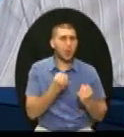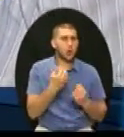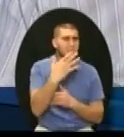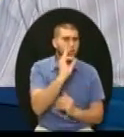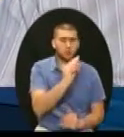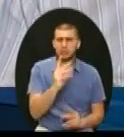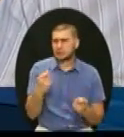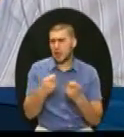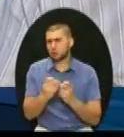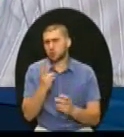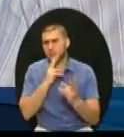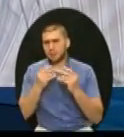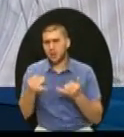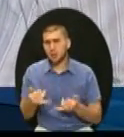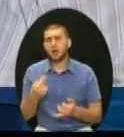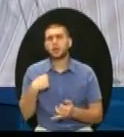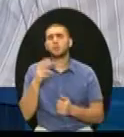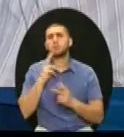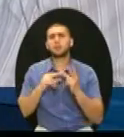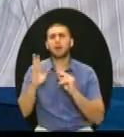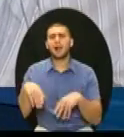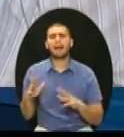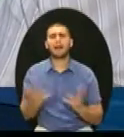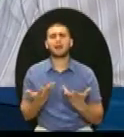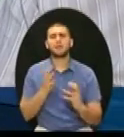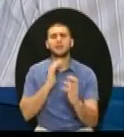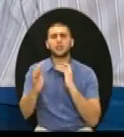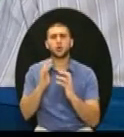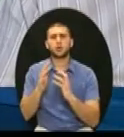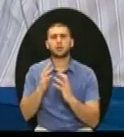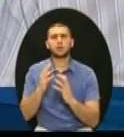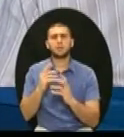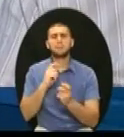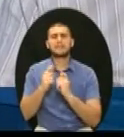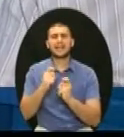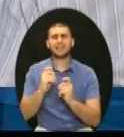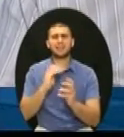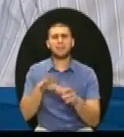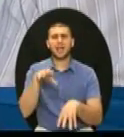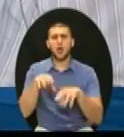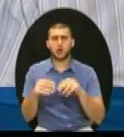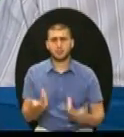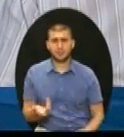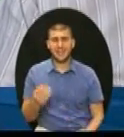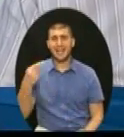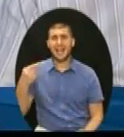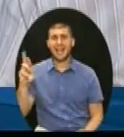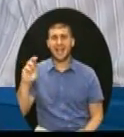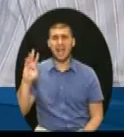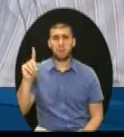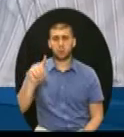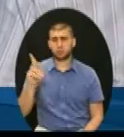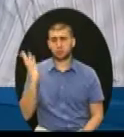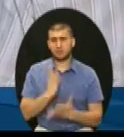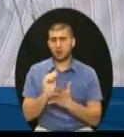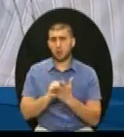אבל מה זה רלוונטי למה שאנחנו מדברים פה היום? אנחנו מדברים על הצורה שבה התקשורת מסקרת את הבחירות. גרבוז הוא כבר לא עיתונאי, פעם